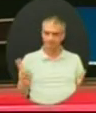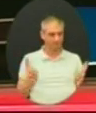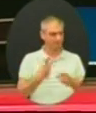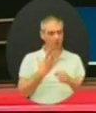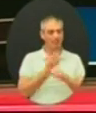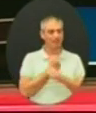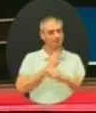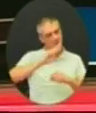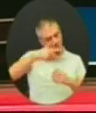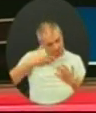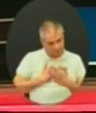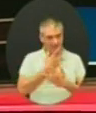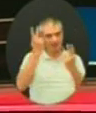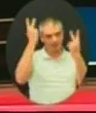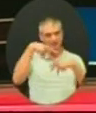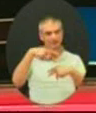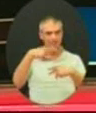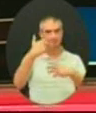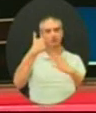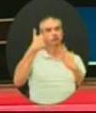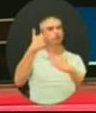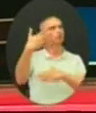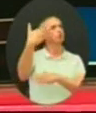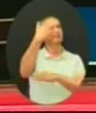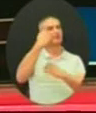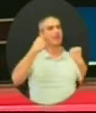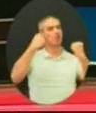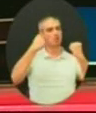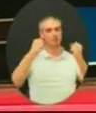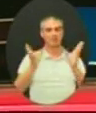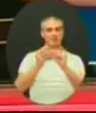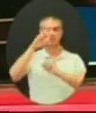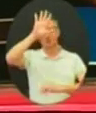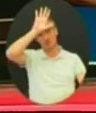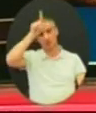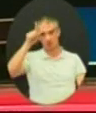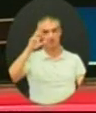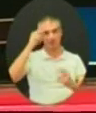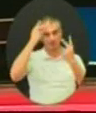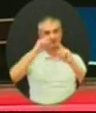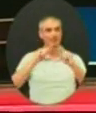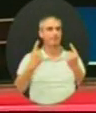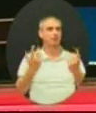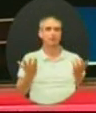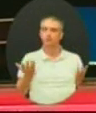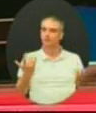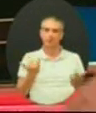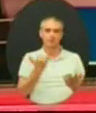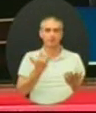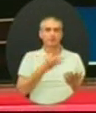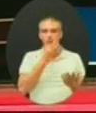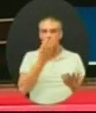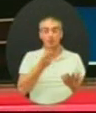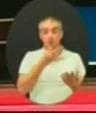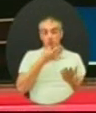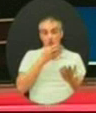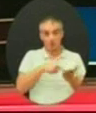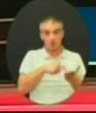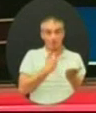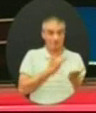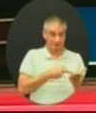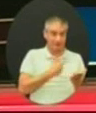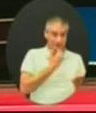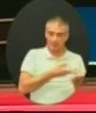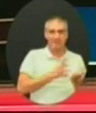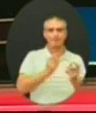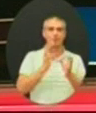להגיע מחדש להסכם בין ששת המעצמות והאיראנים על הסכם אחר. אז כן. זה תמיד אותה השאלה, מוטב ההסכם הרע מאשר אי